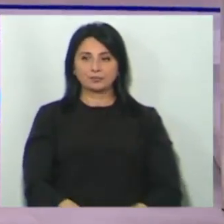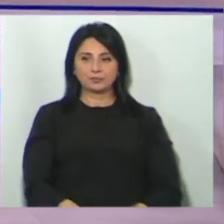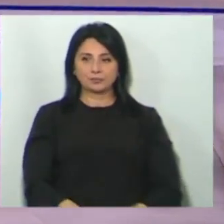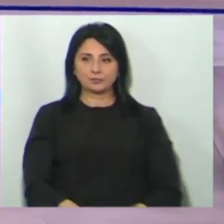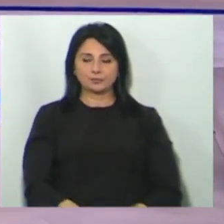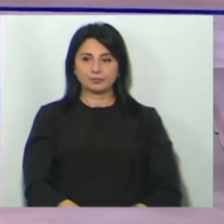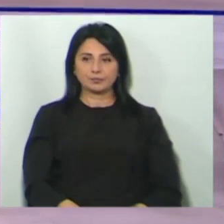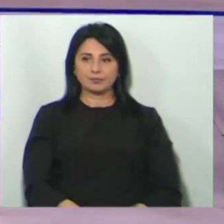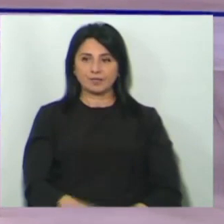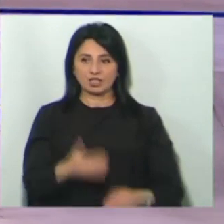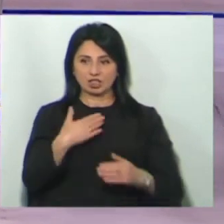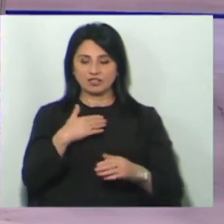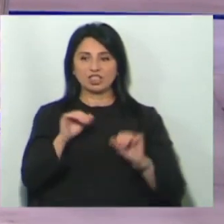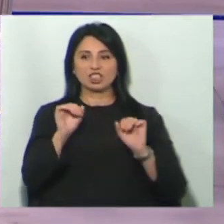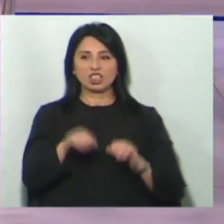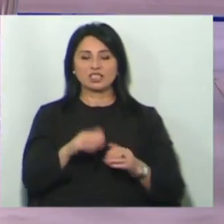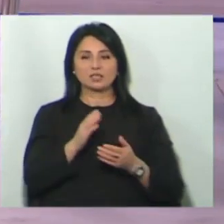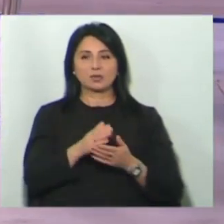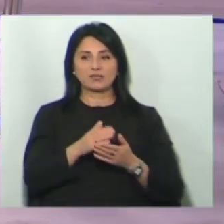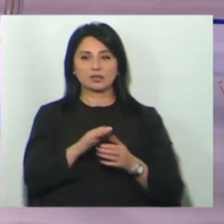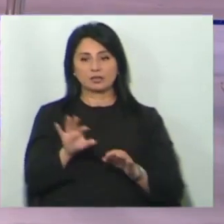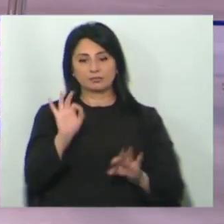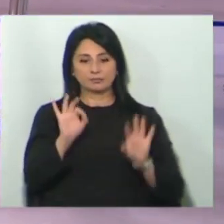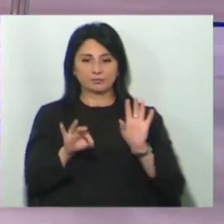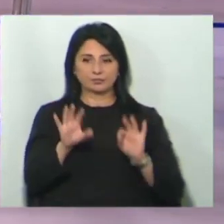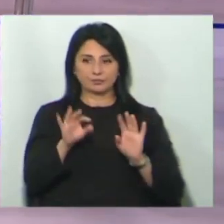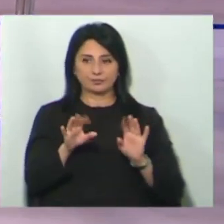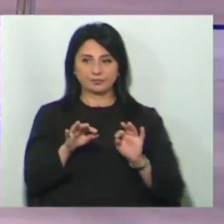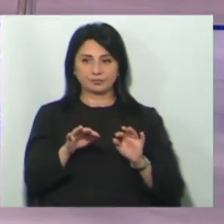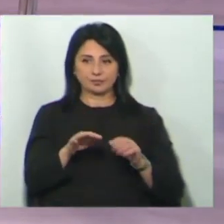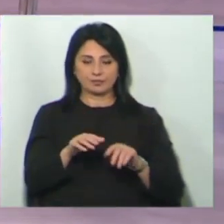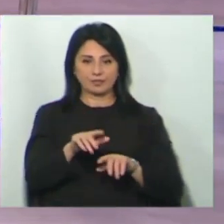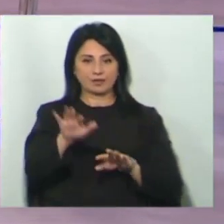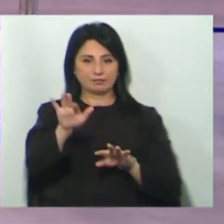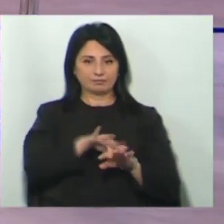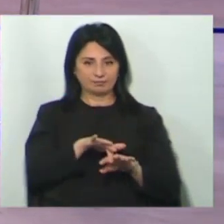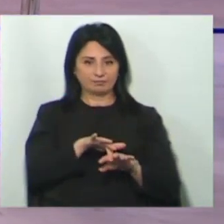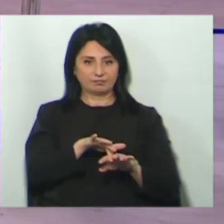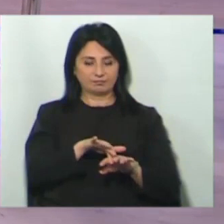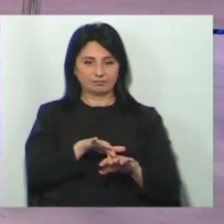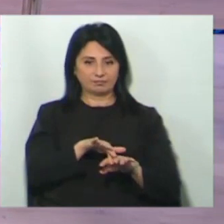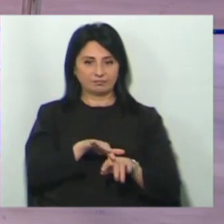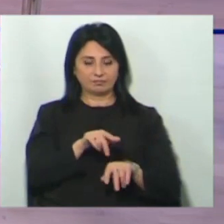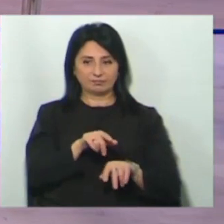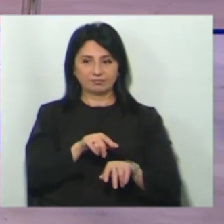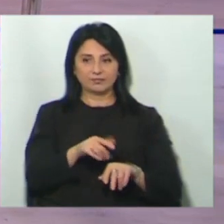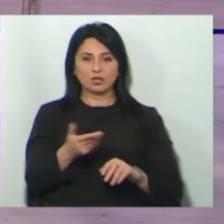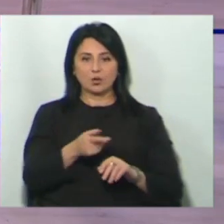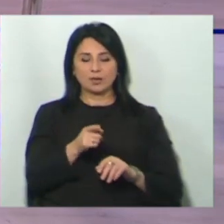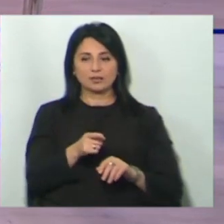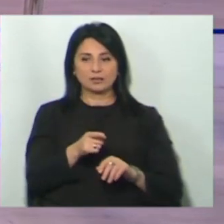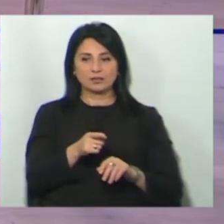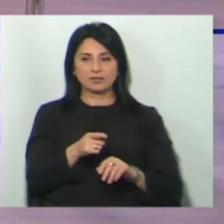გაჩვენოთ. რასაკვირველია, ჩვენ გვაქვს შესაძლებლობა ავირჩიოთ ღია, მაქსიმალურად ღია ფეხსაცმელი,